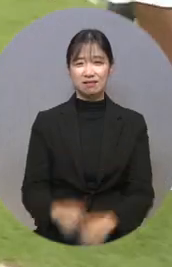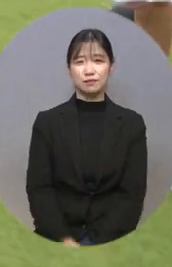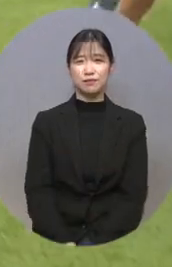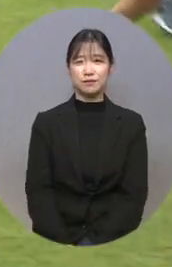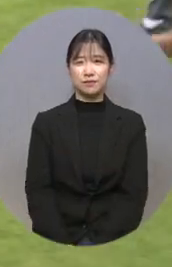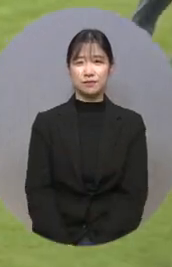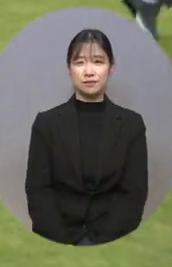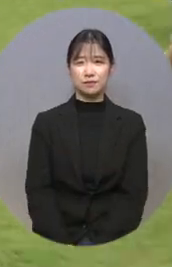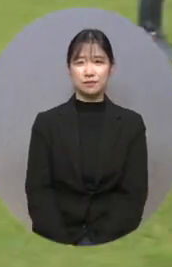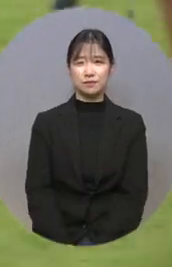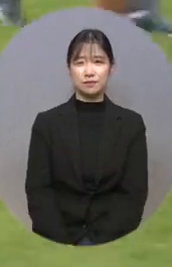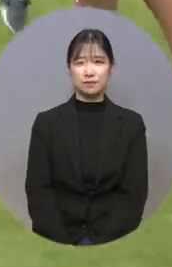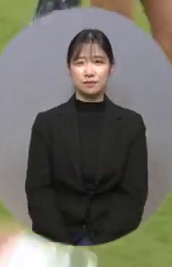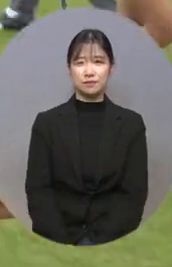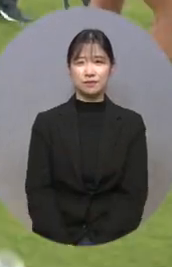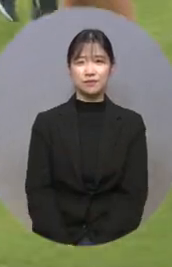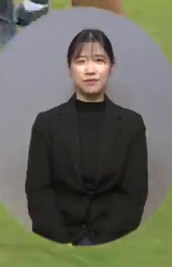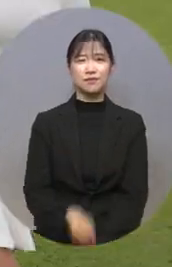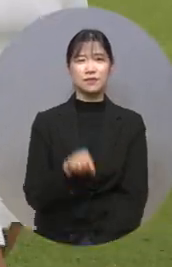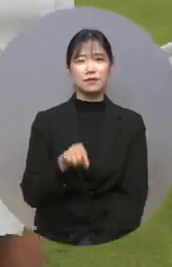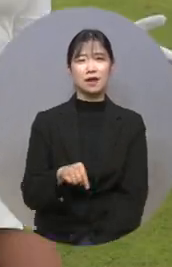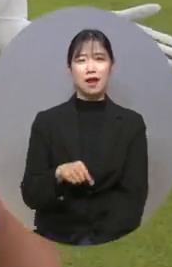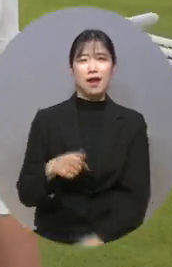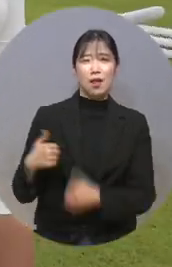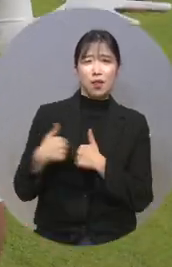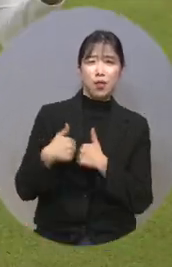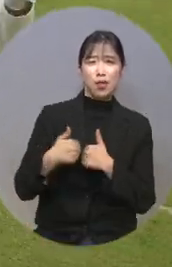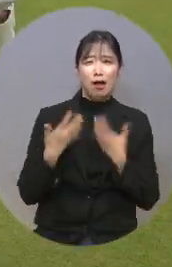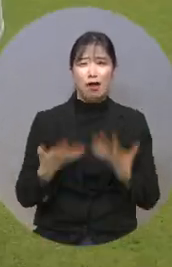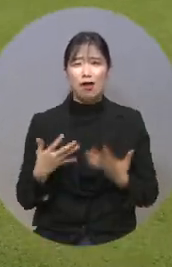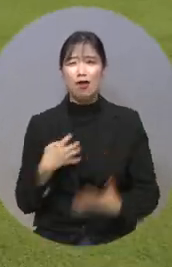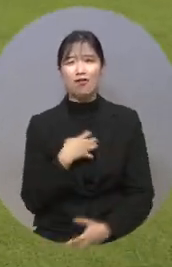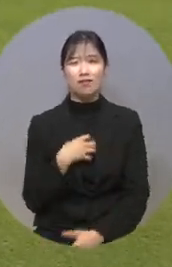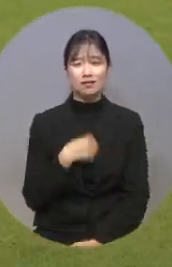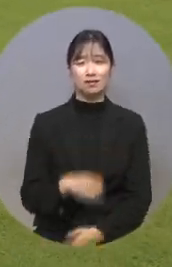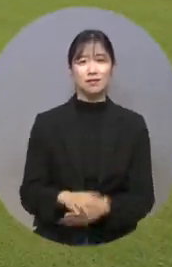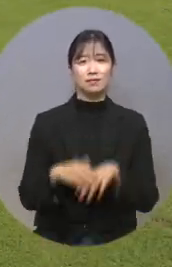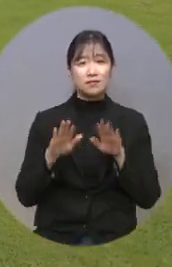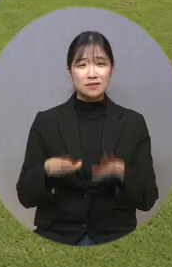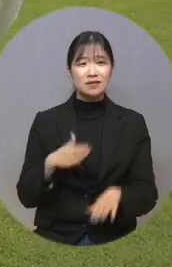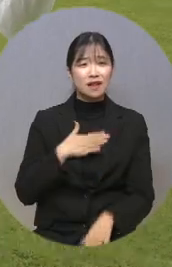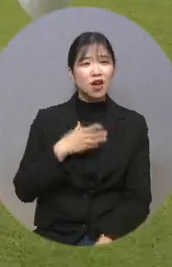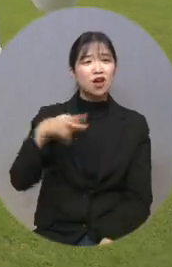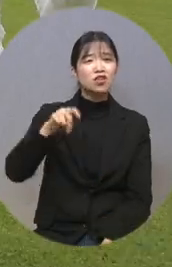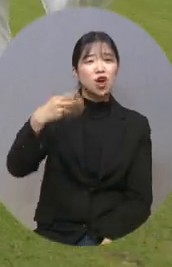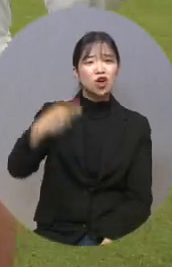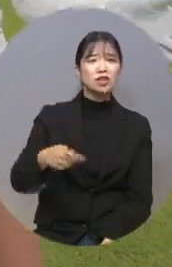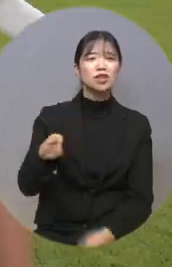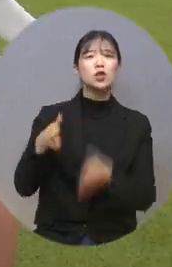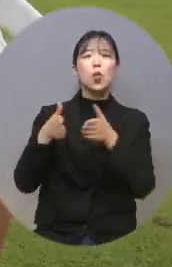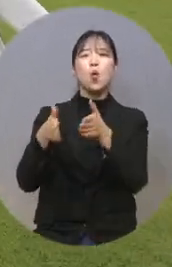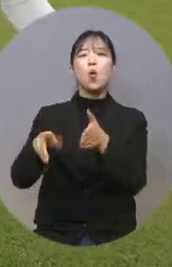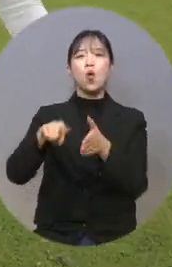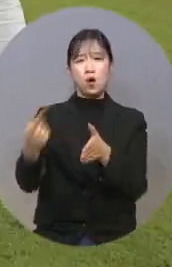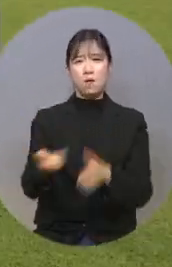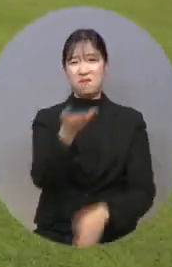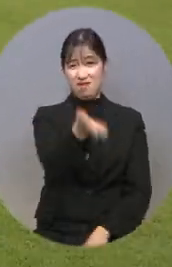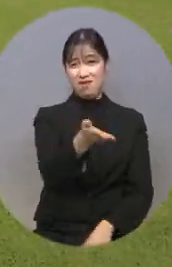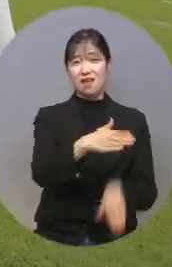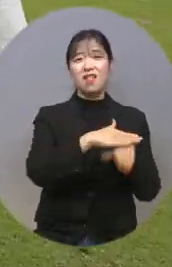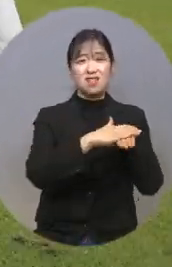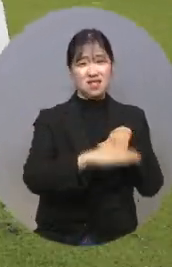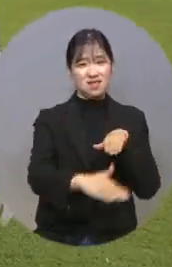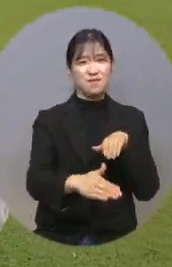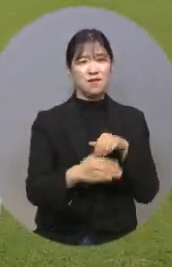아, 이 쇼게임을 어떻게 해야 되지? 지금 내 거 서드는 도로 옆이고 너는 저기 내리막이잖아. 네네.